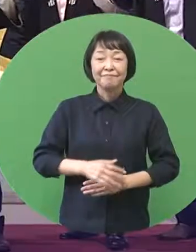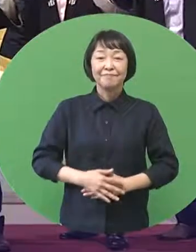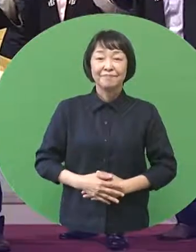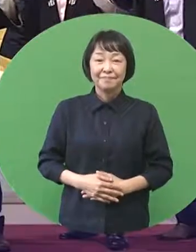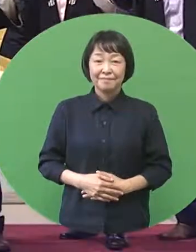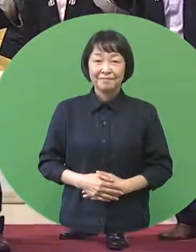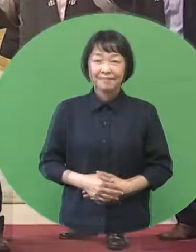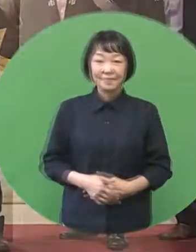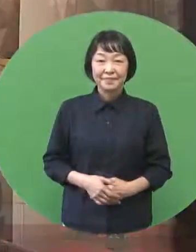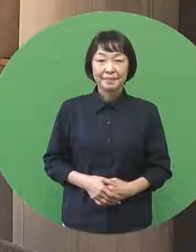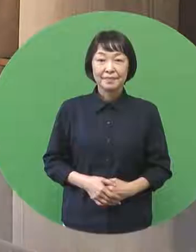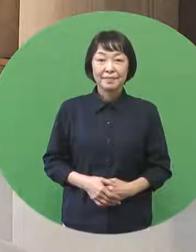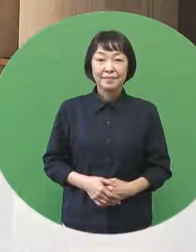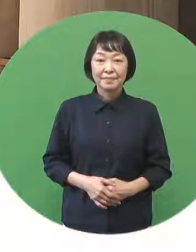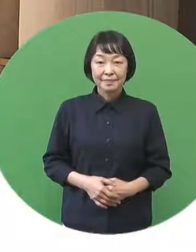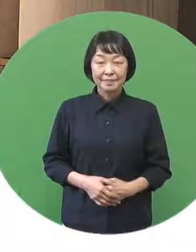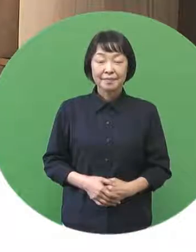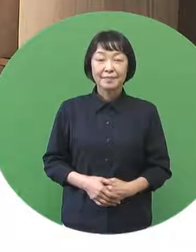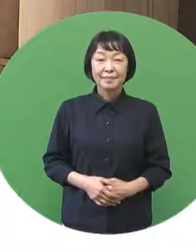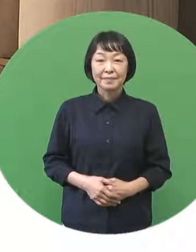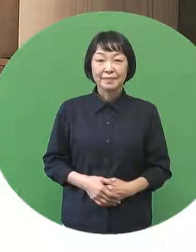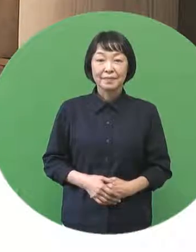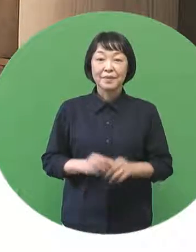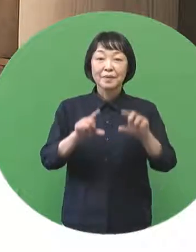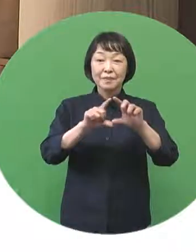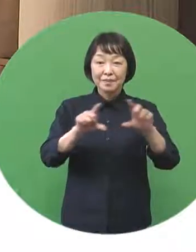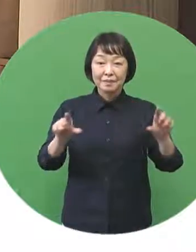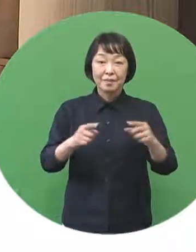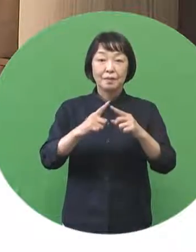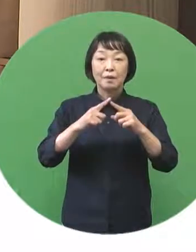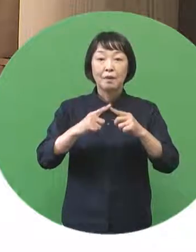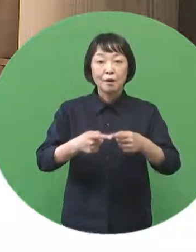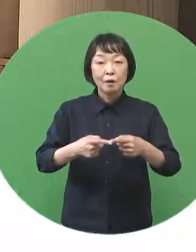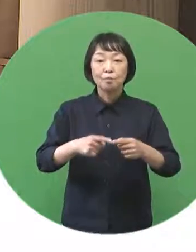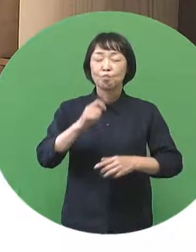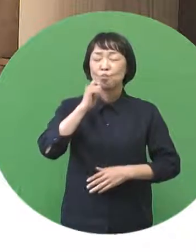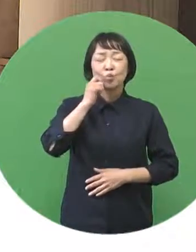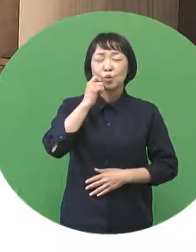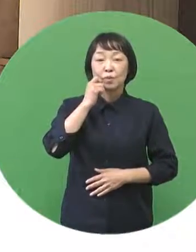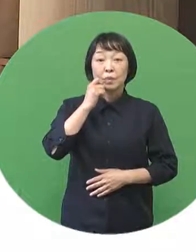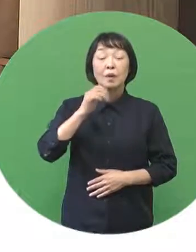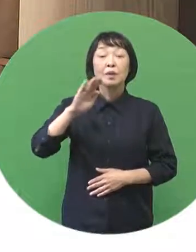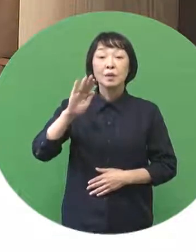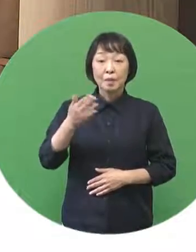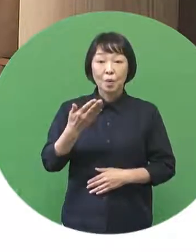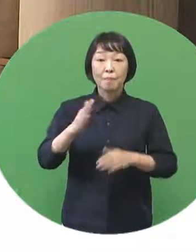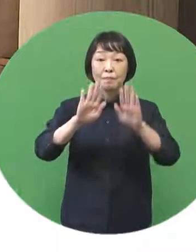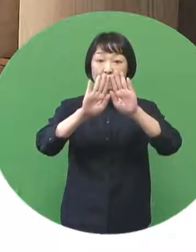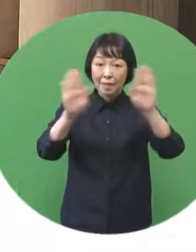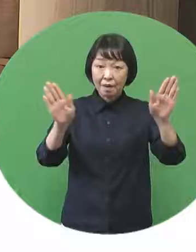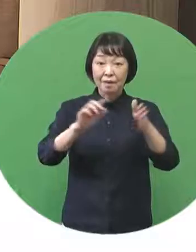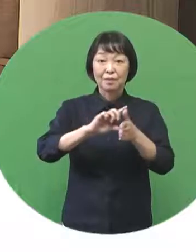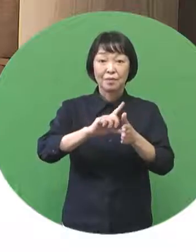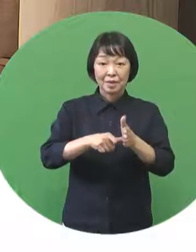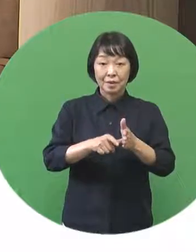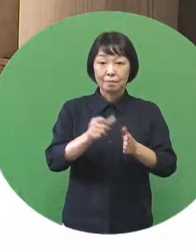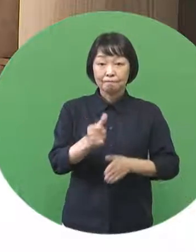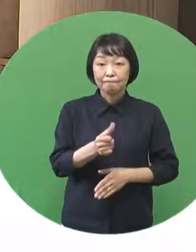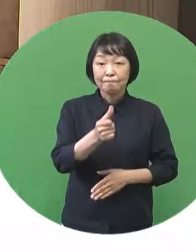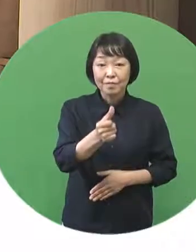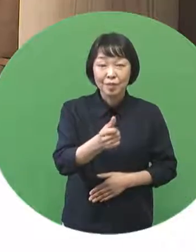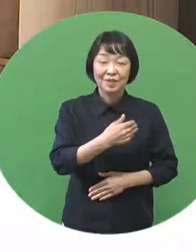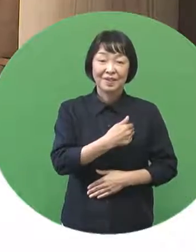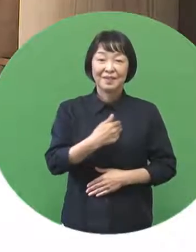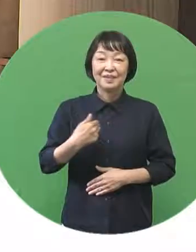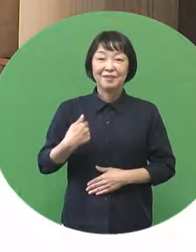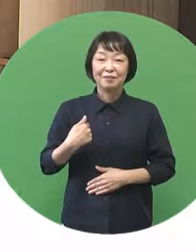ありません。 普段は見れない工場の雰囲気や商品の魅力を感じ、ものづくり